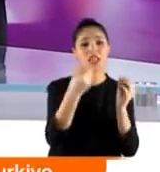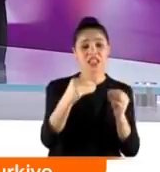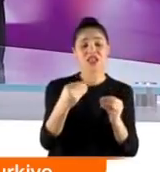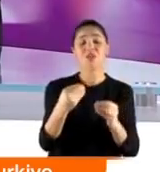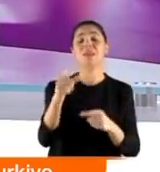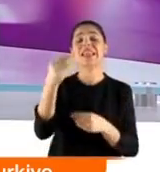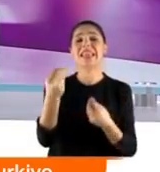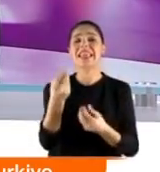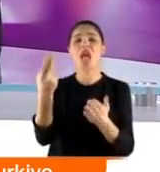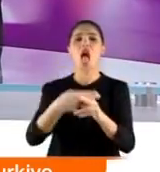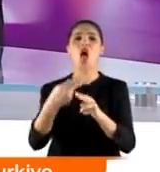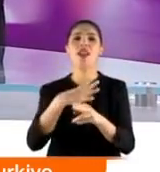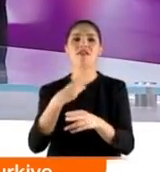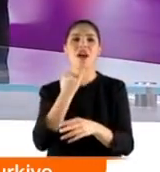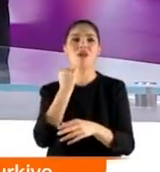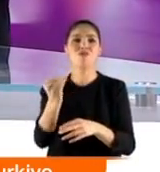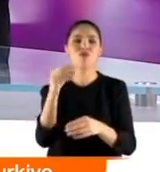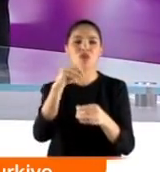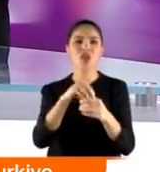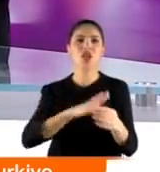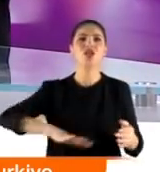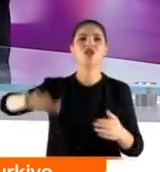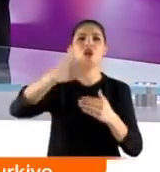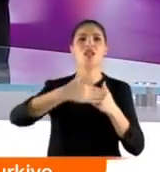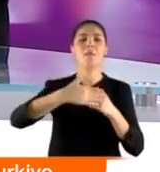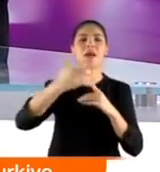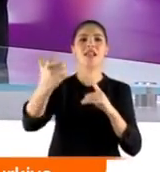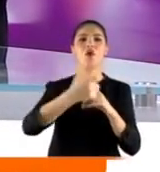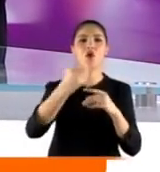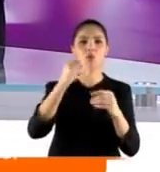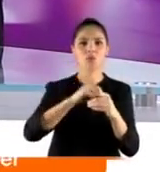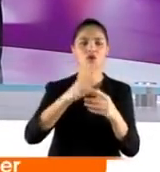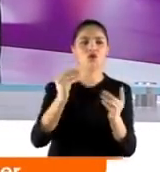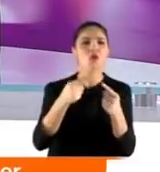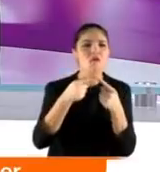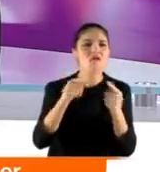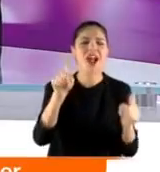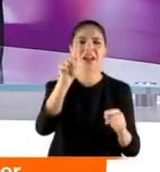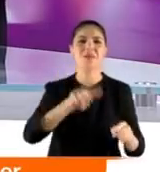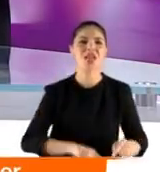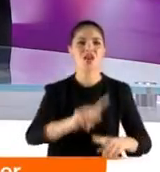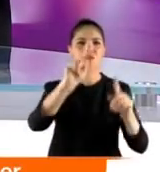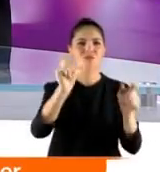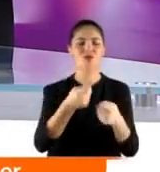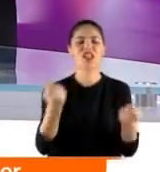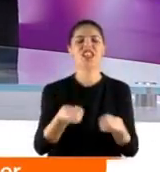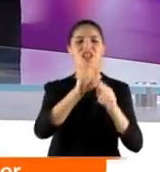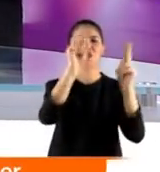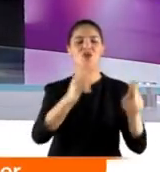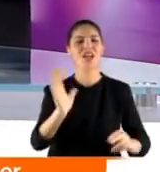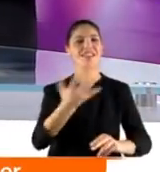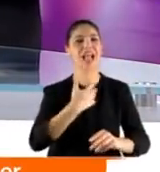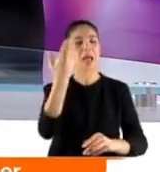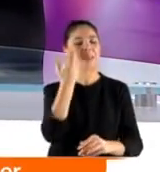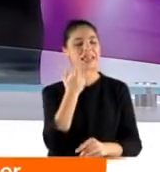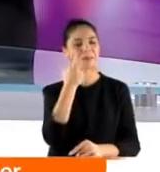de var. Mesela müşterileri arasındaki sosyal mesafeyi koruyabilmek için sıra dışı yol bulan işletmeciler gibi.